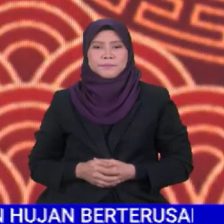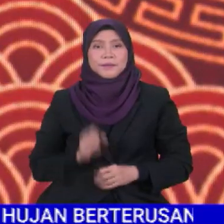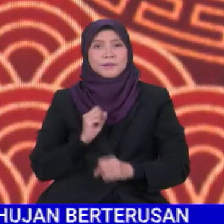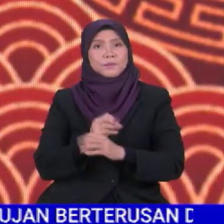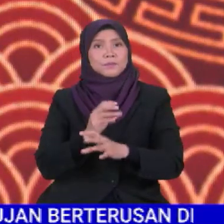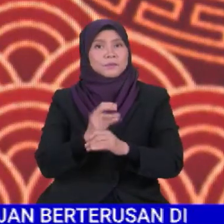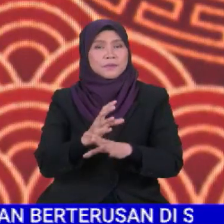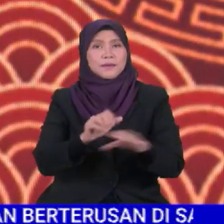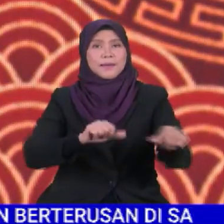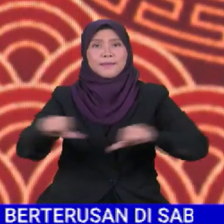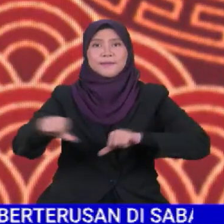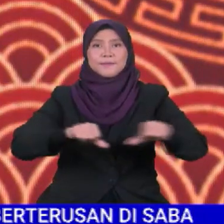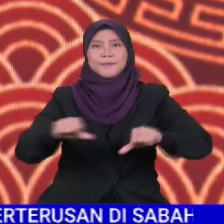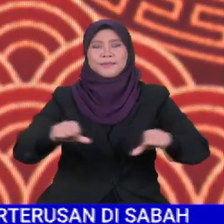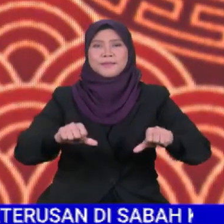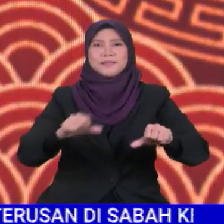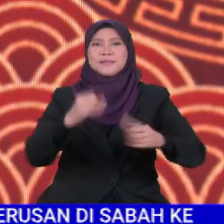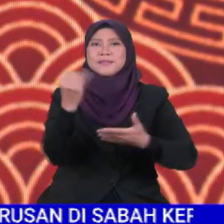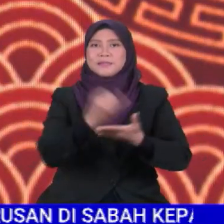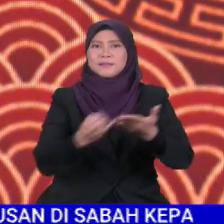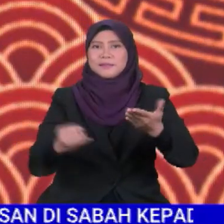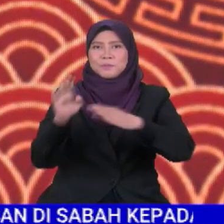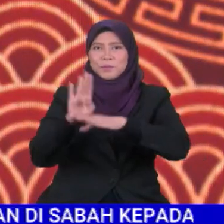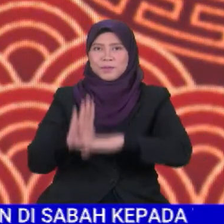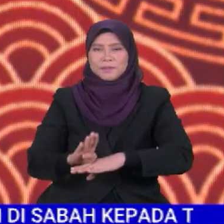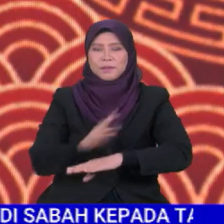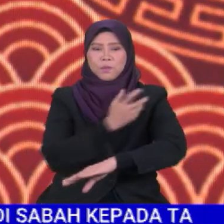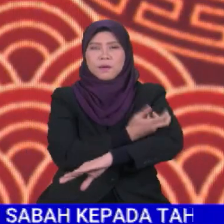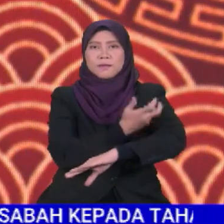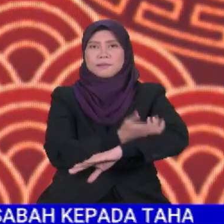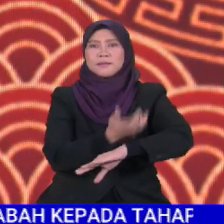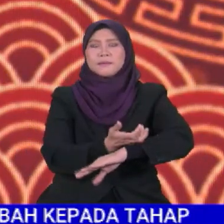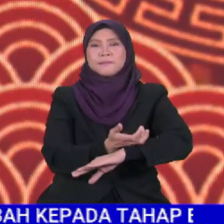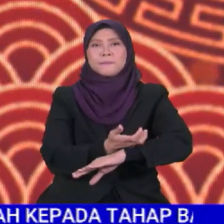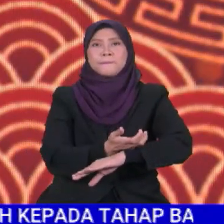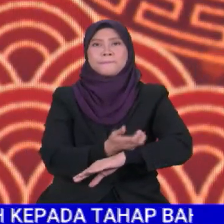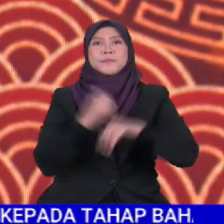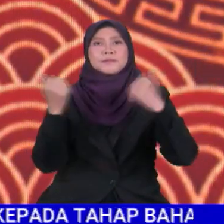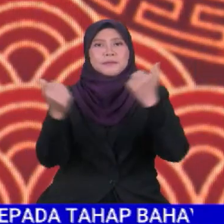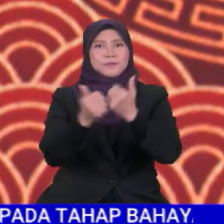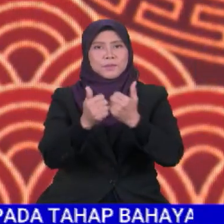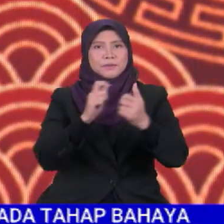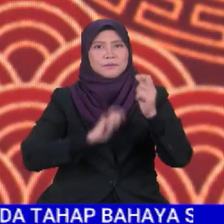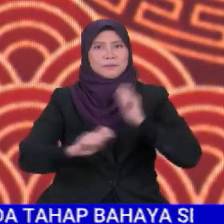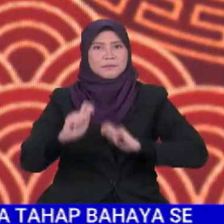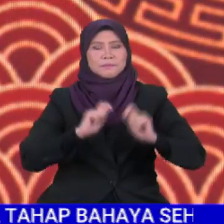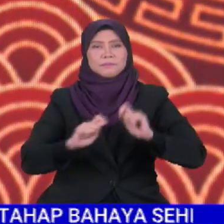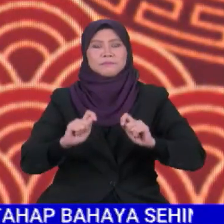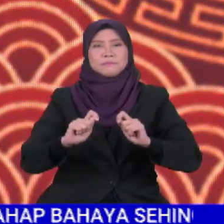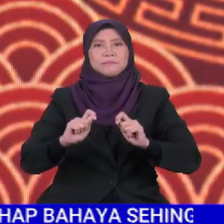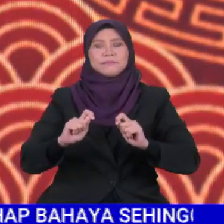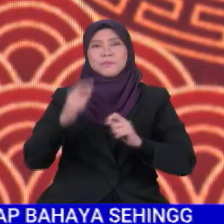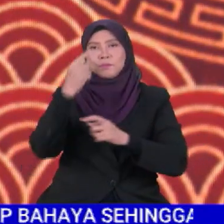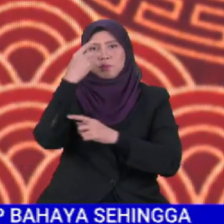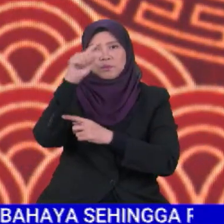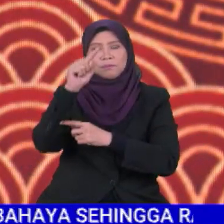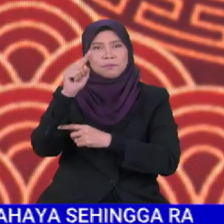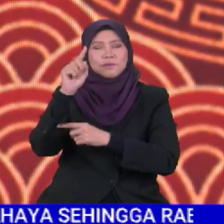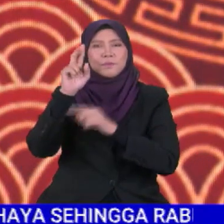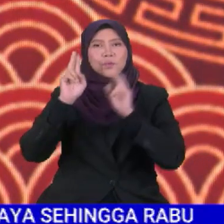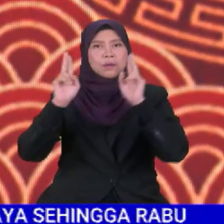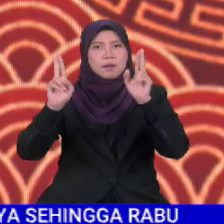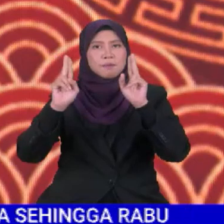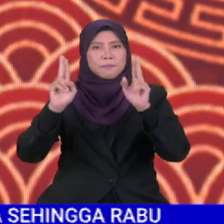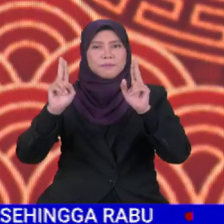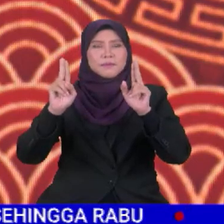Usaha menyemarakkan aktiviti seni, budaya dan warisan, Persatuan Teater Anak Melayu tamu menelusuri sejarah peninggalan ulama dan